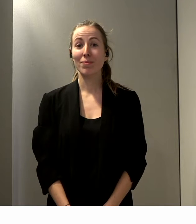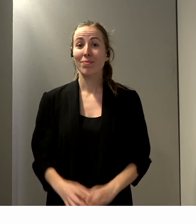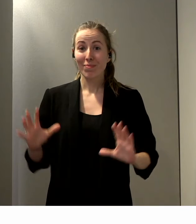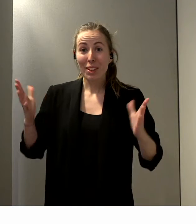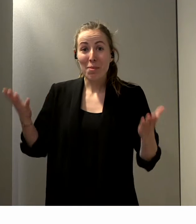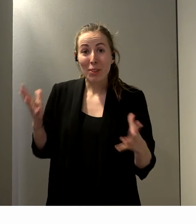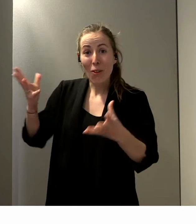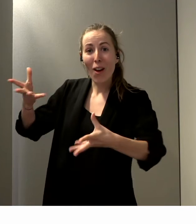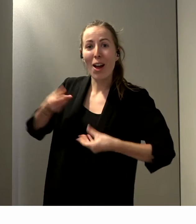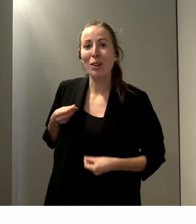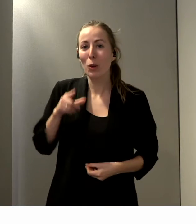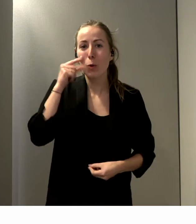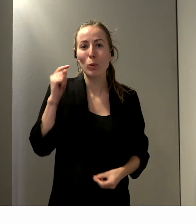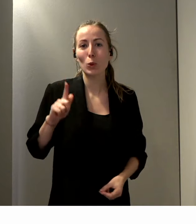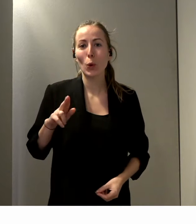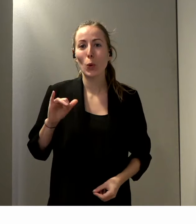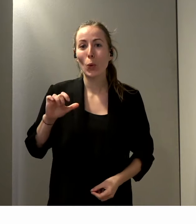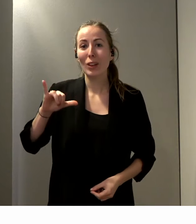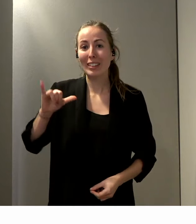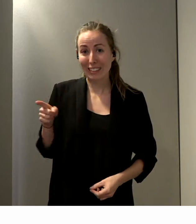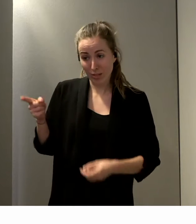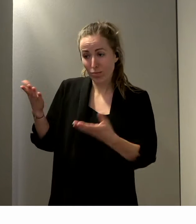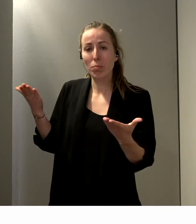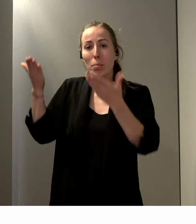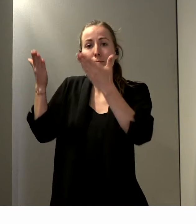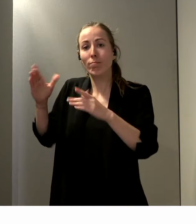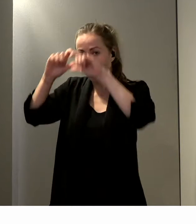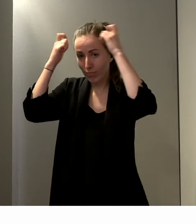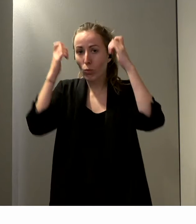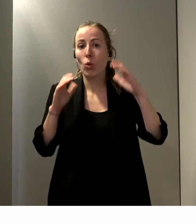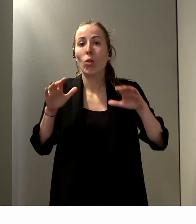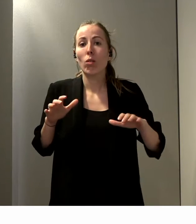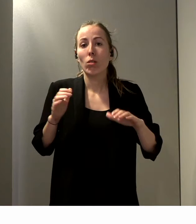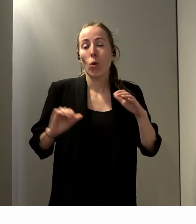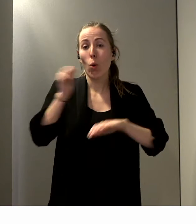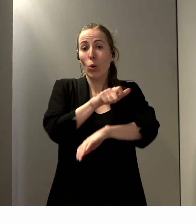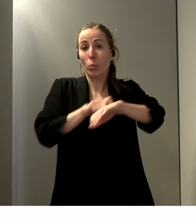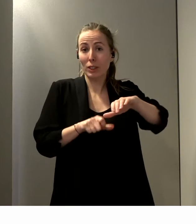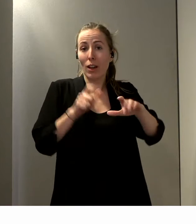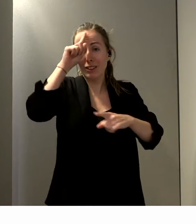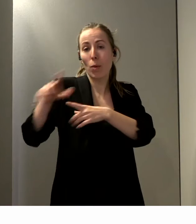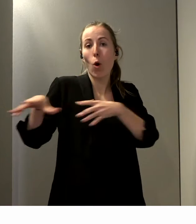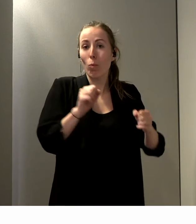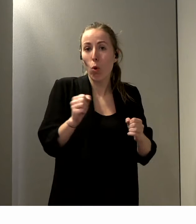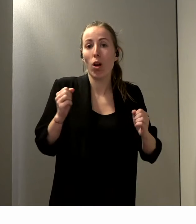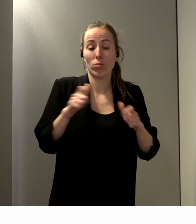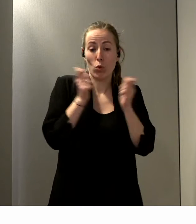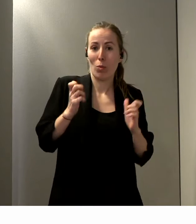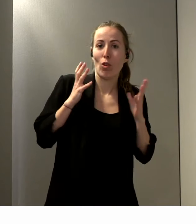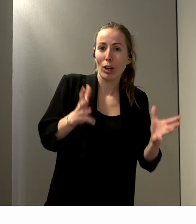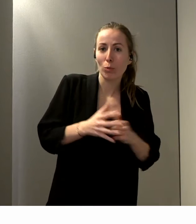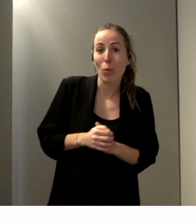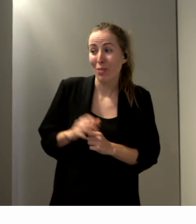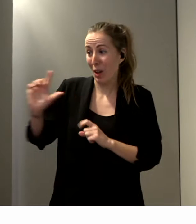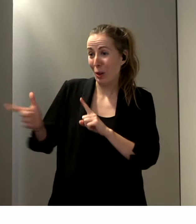Nous accueillons maintenant Thibaut Guilluy, qui est le haut-commissaire à l'emploi et à l'engagement des entreprises. Thibaut Guilluy vient pour la deuxième